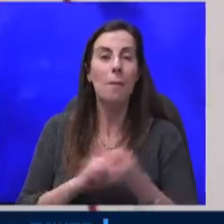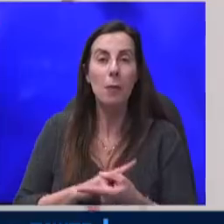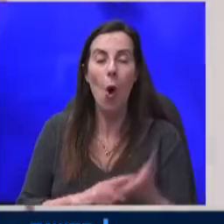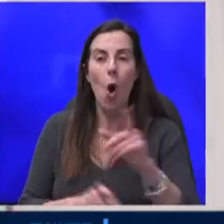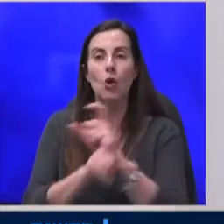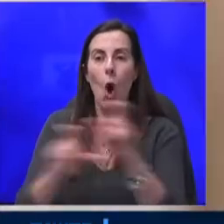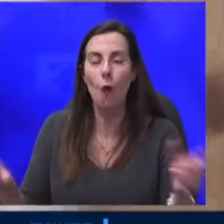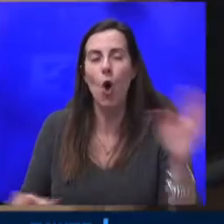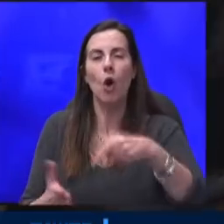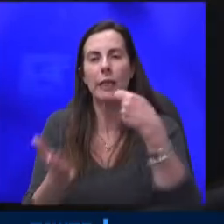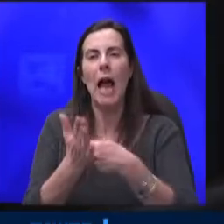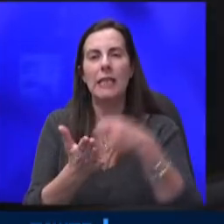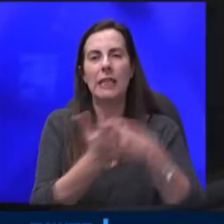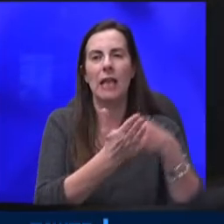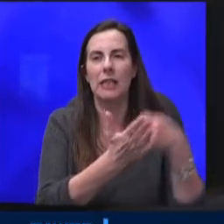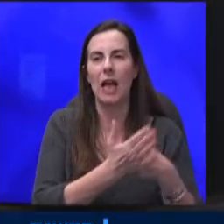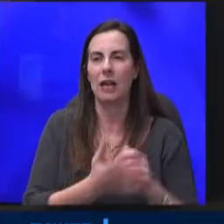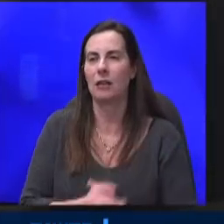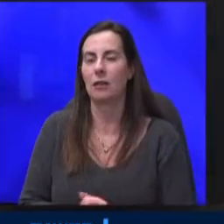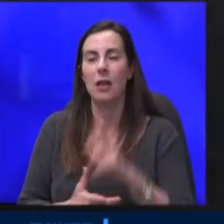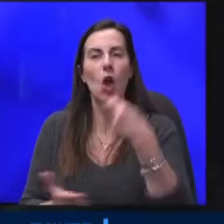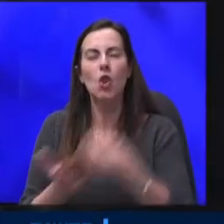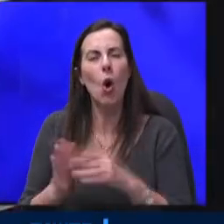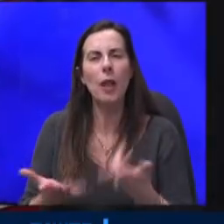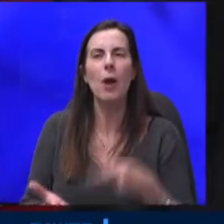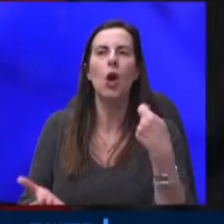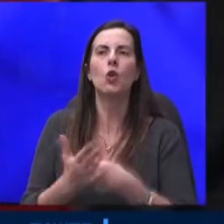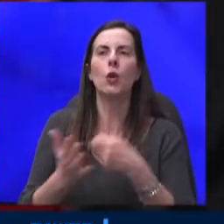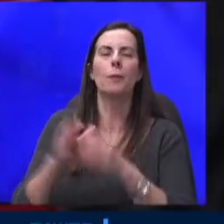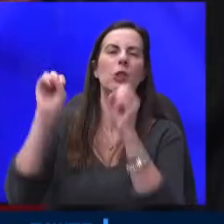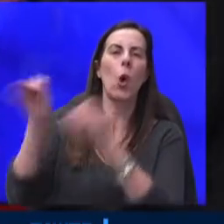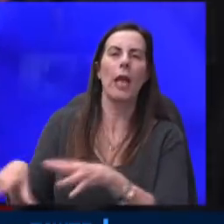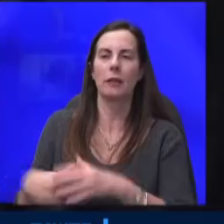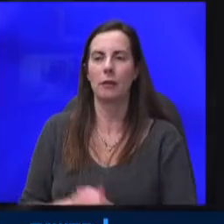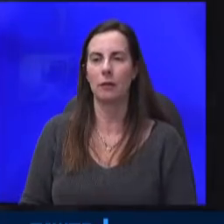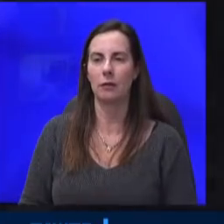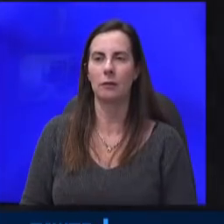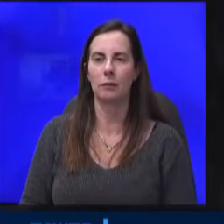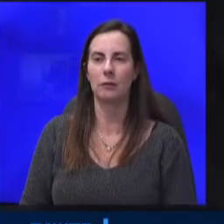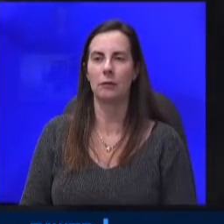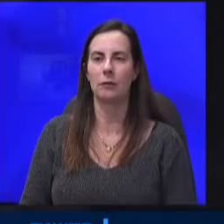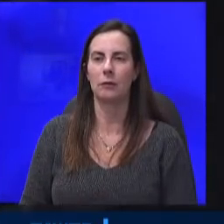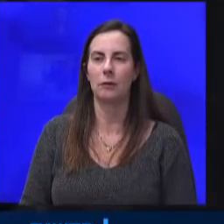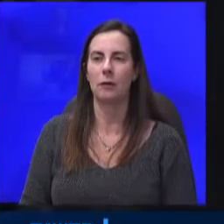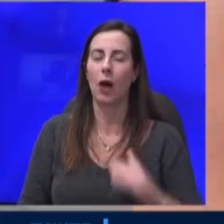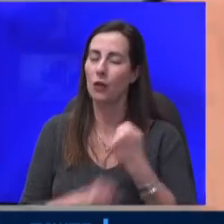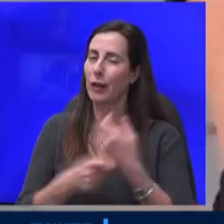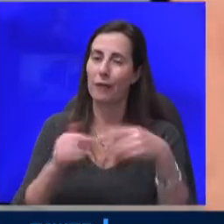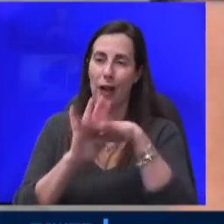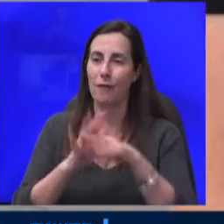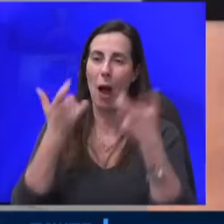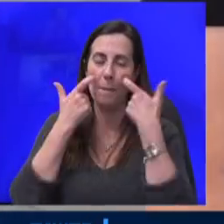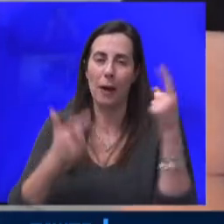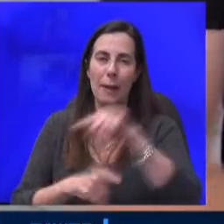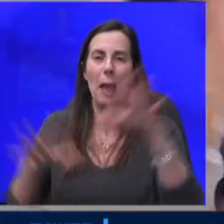פנסות. זה דוחות על מה? דוחות על פסולת. אני עומד לפי הנחיות, אבל הפקח מגיע בלילה.